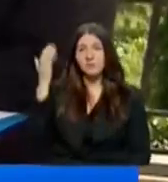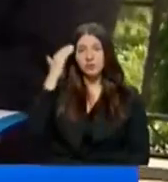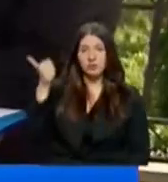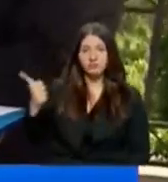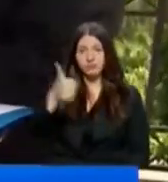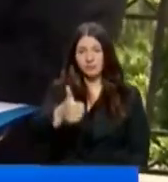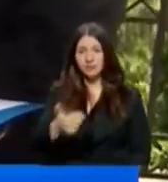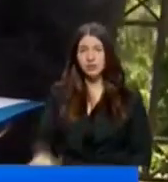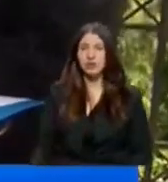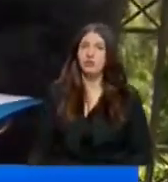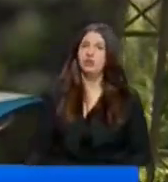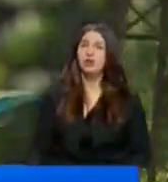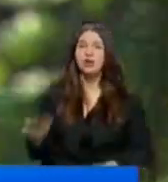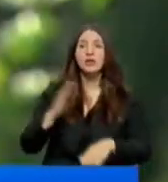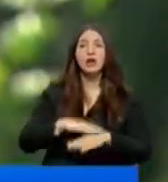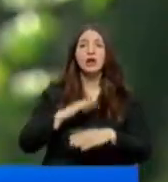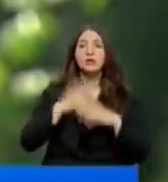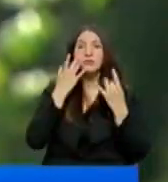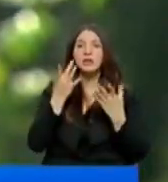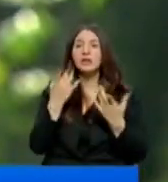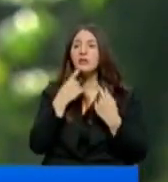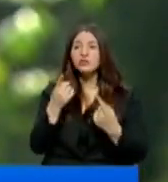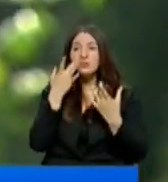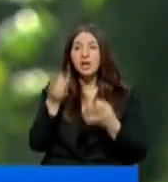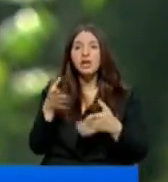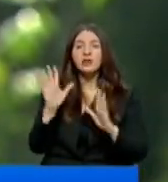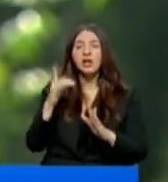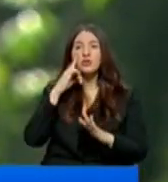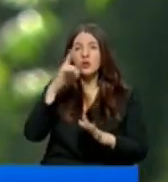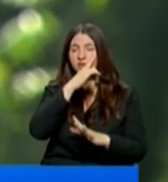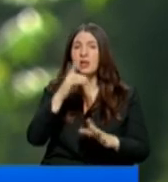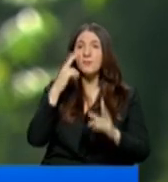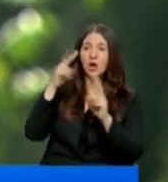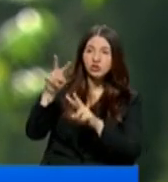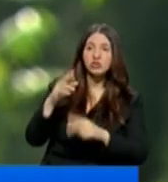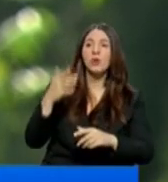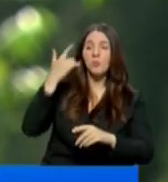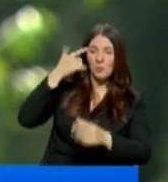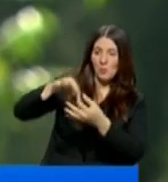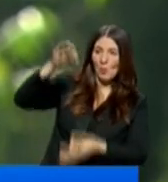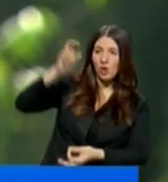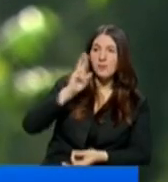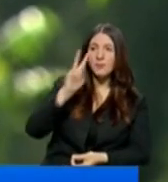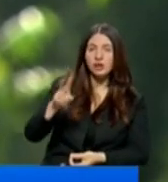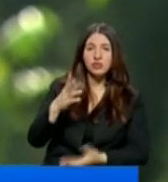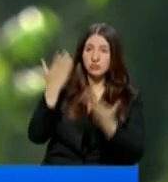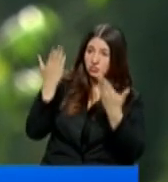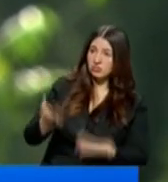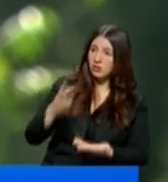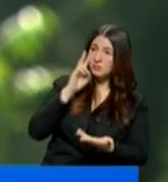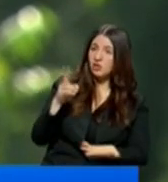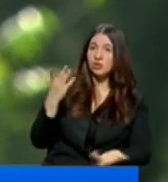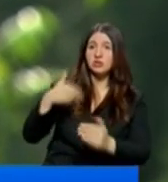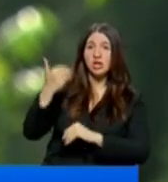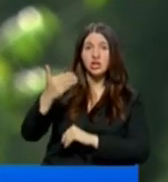başına. Ne yaptığı belli değil, ne söylediği belli değil. Gözlerine mi bakacağız, boyuna mı bakacağız, endamına mı